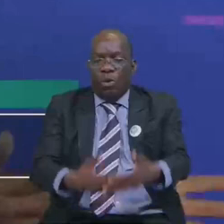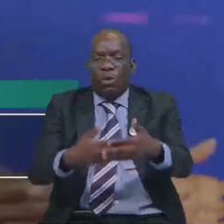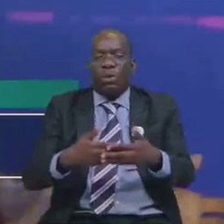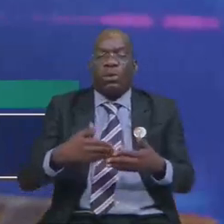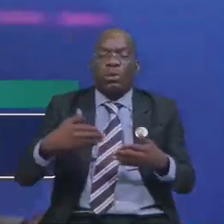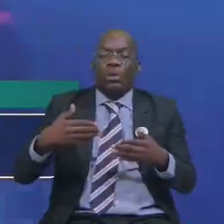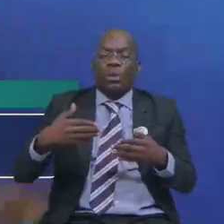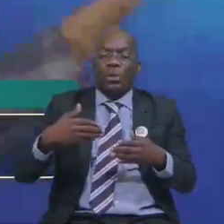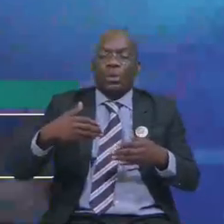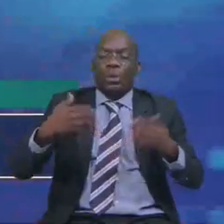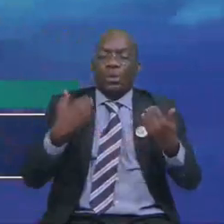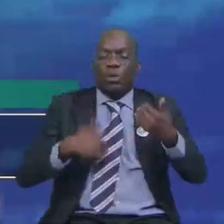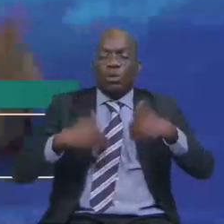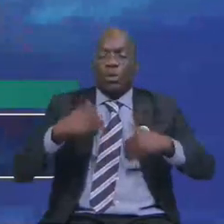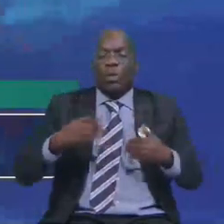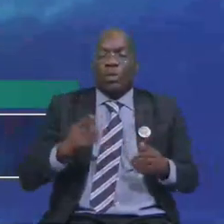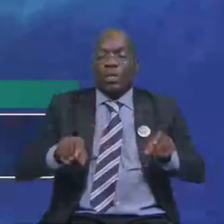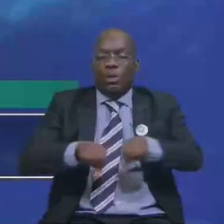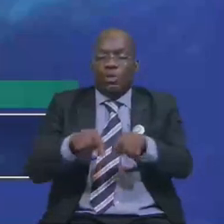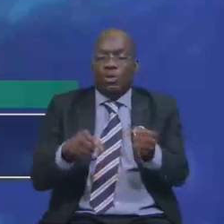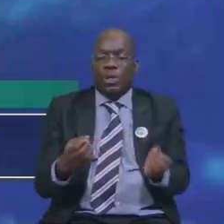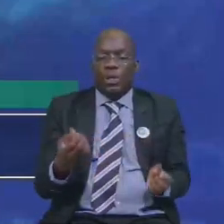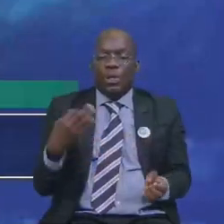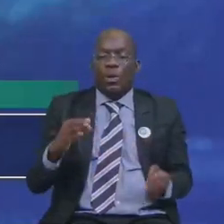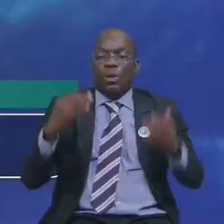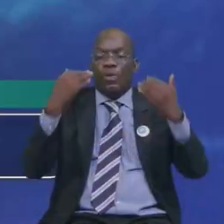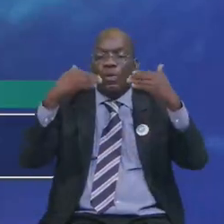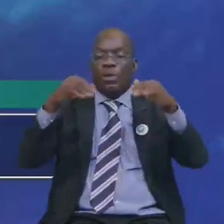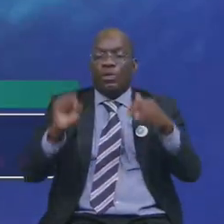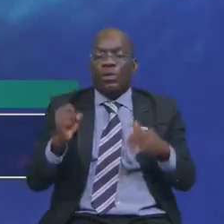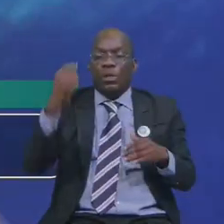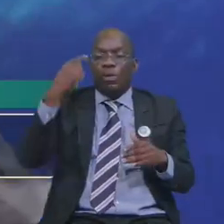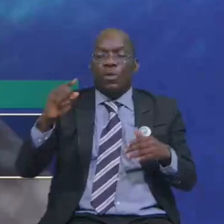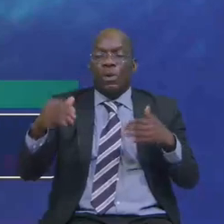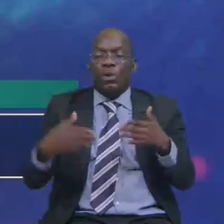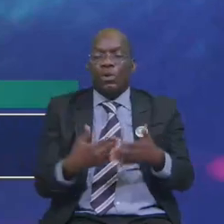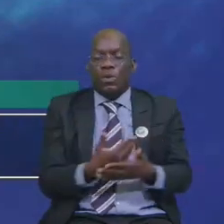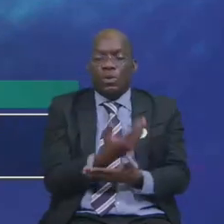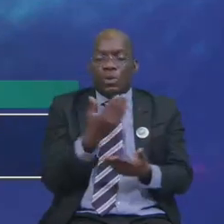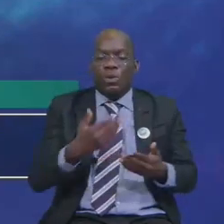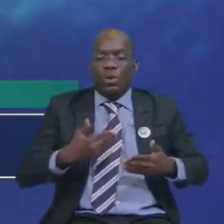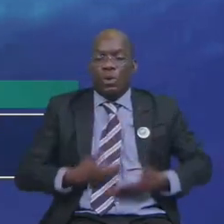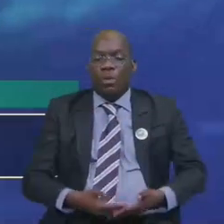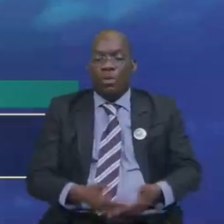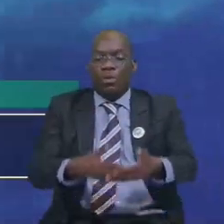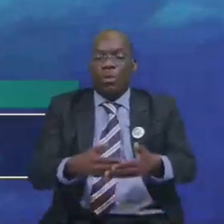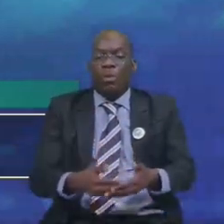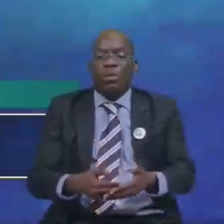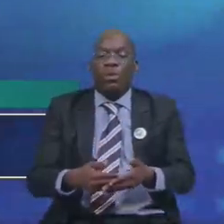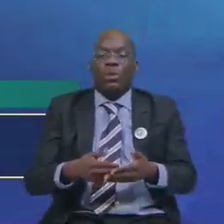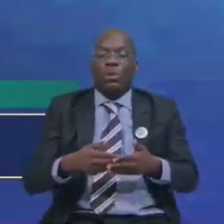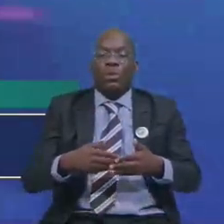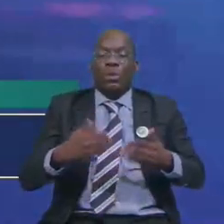le dépassement des limites pour le jeûne nouveau-né quelqu'un se